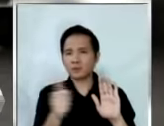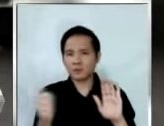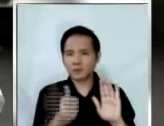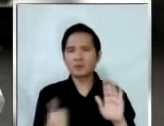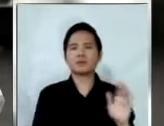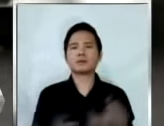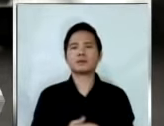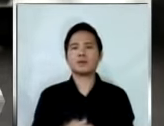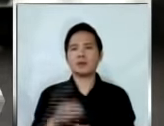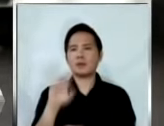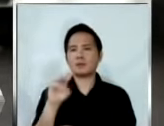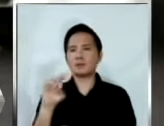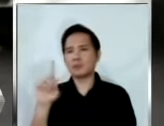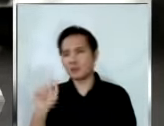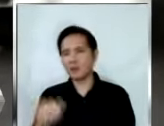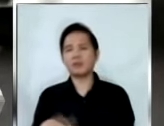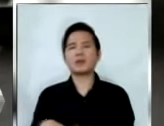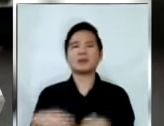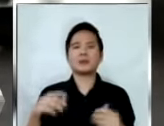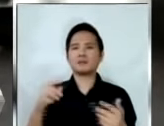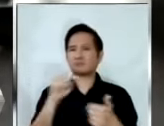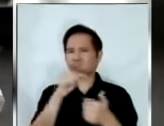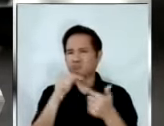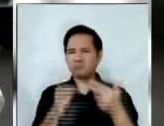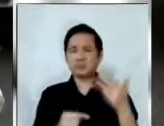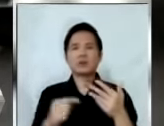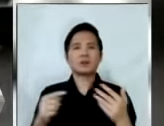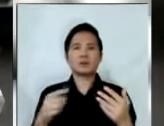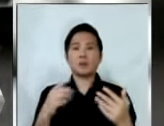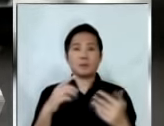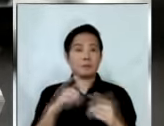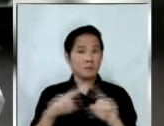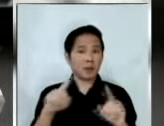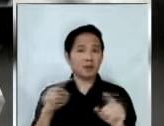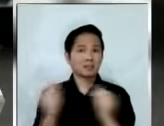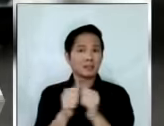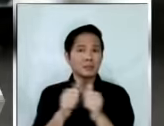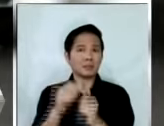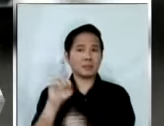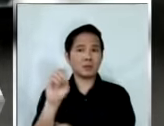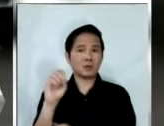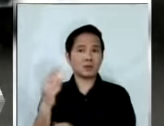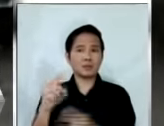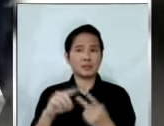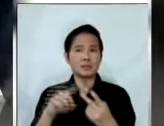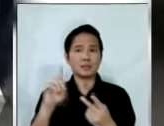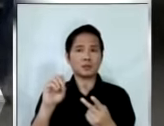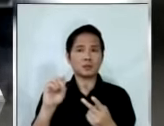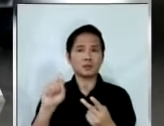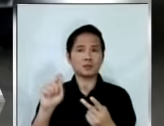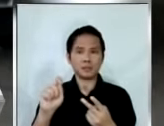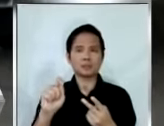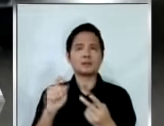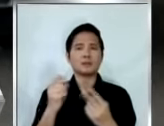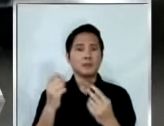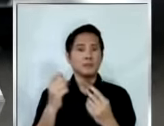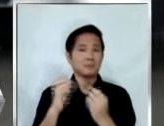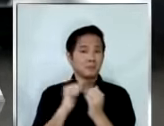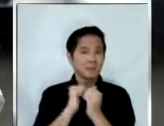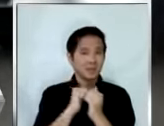Pero kasama po natin dito ang DOH, DOST at DPI. So napakadami pong agencies involved para